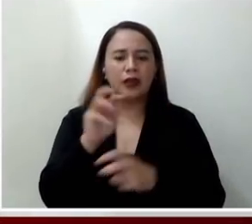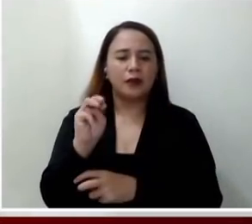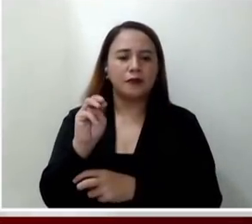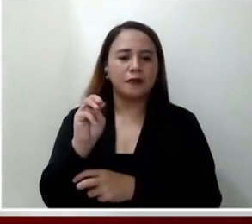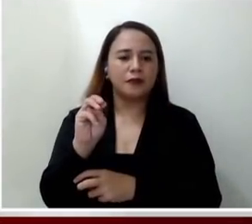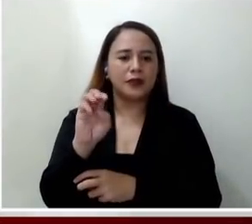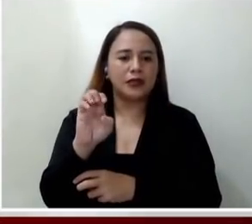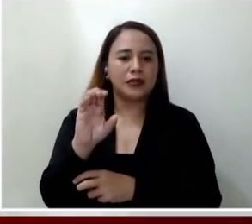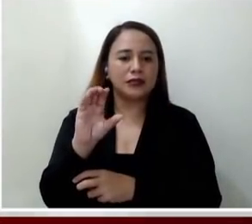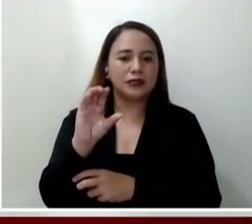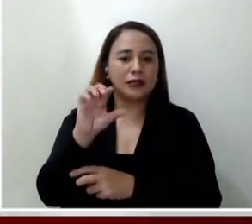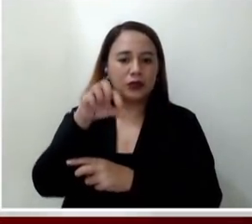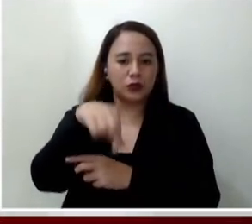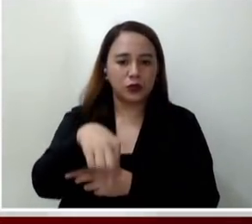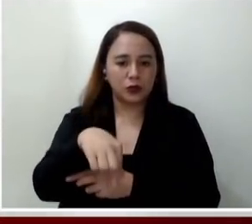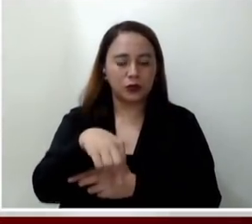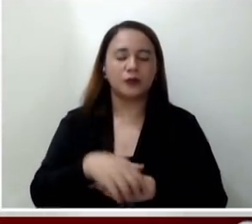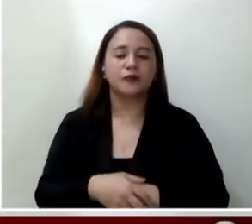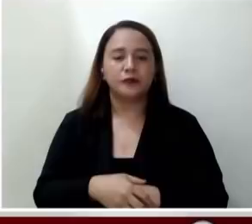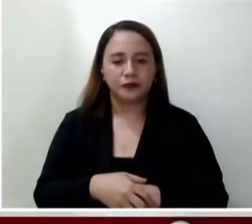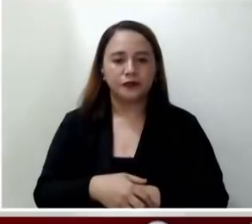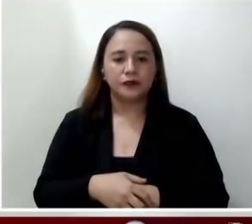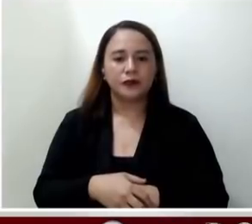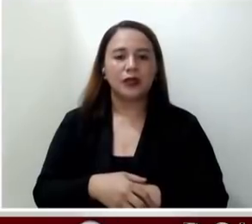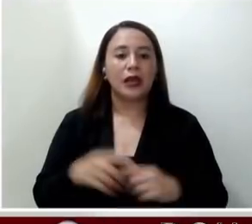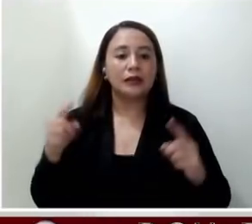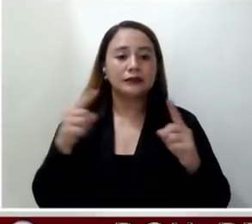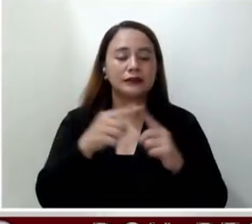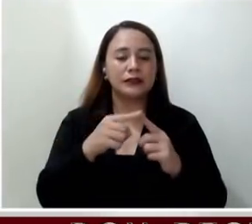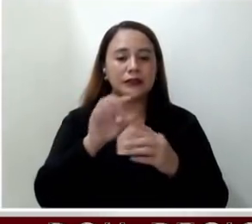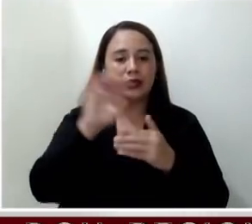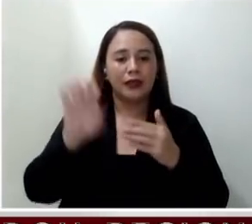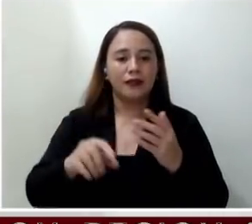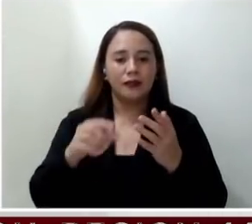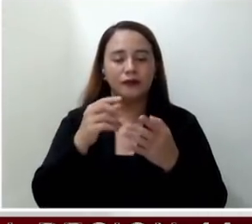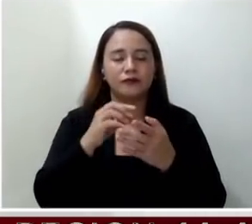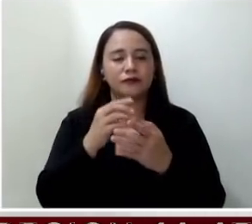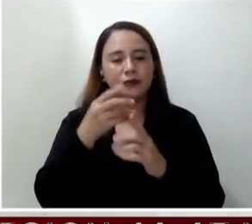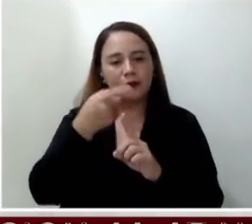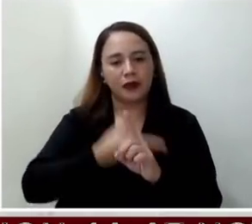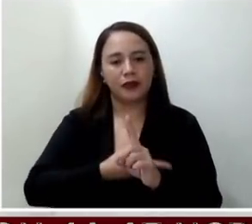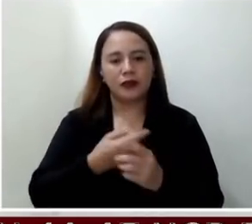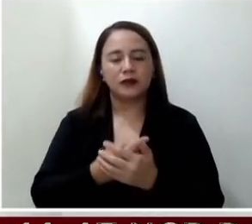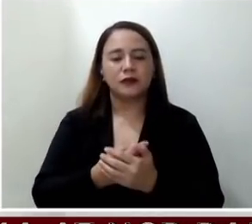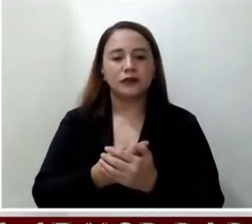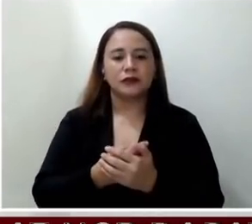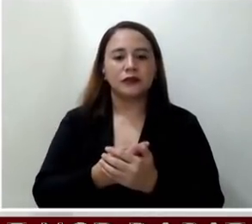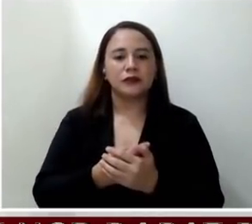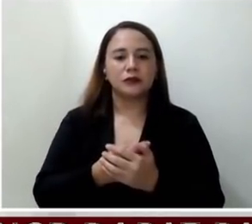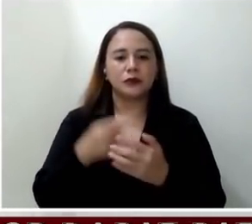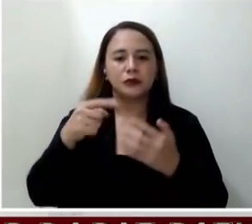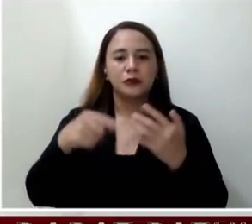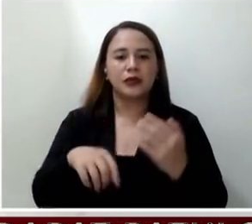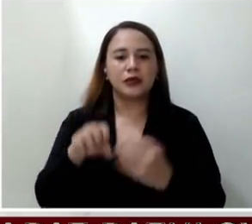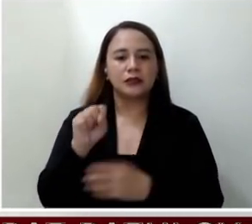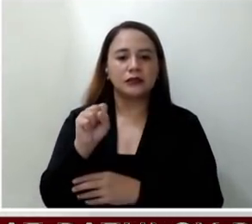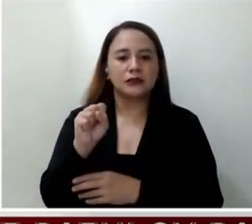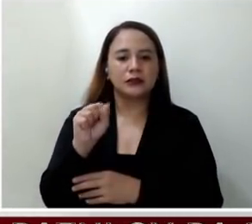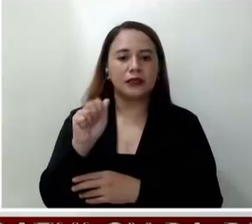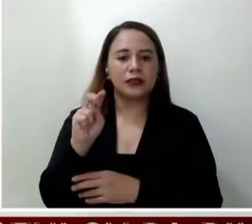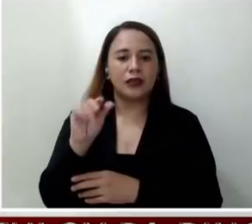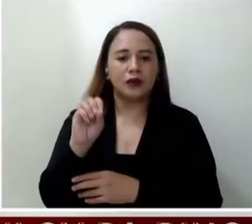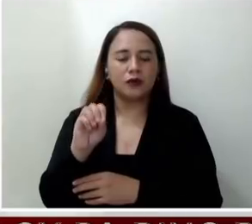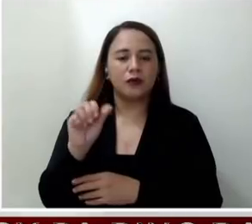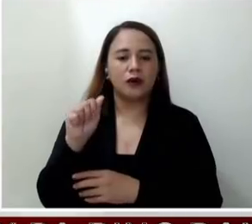Enhanced Community Quarantine o MECQ hanggang katapusan ng buwan. Ito naman ay ang Santiago City, Cagayan,